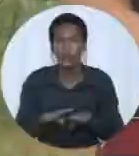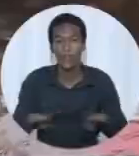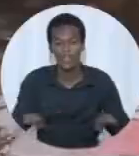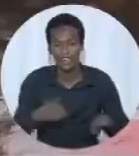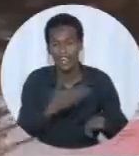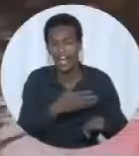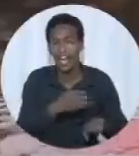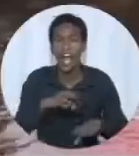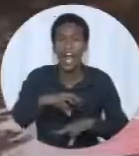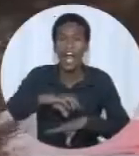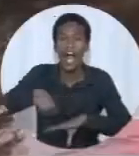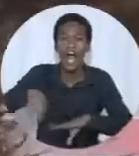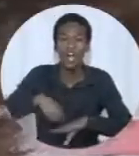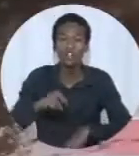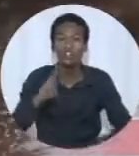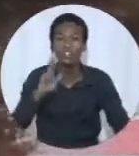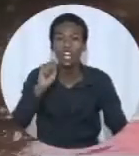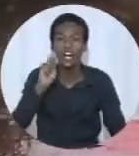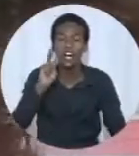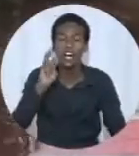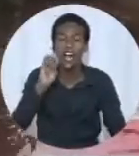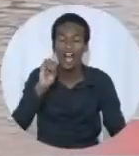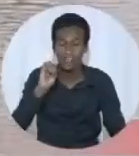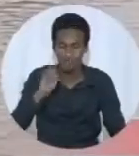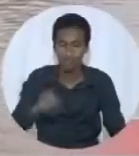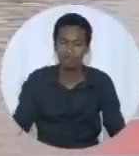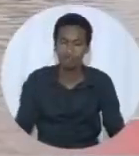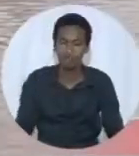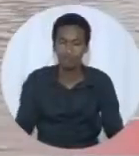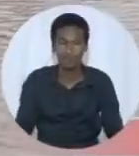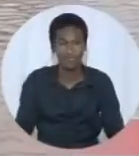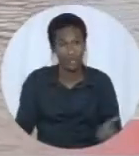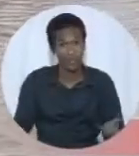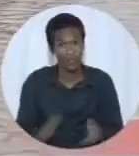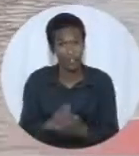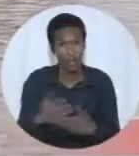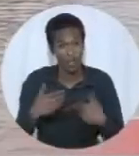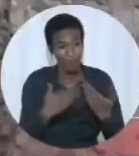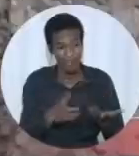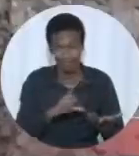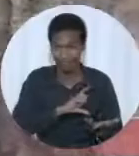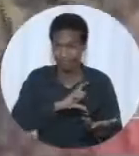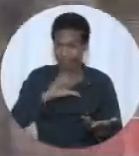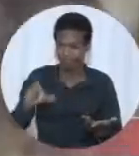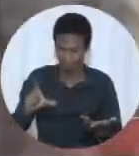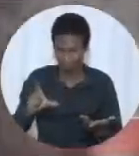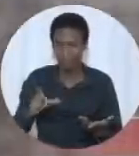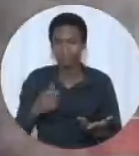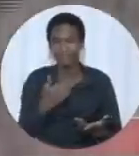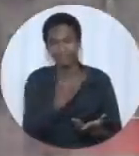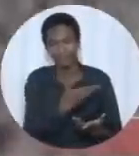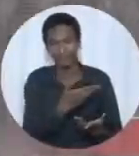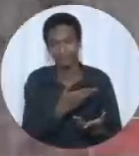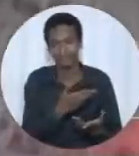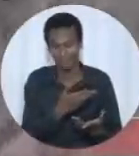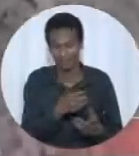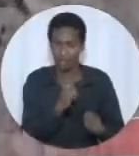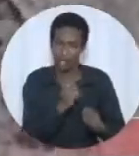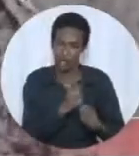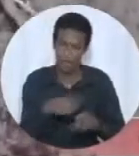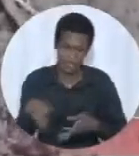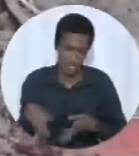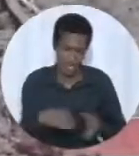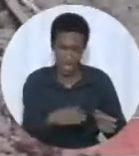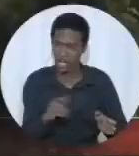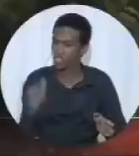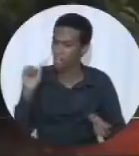anosiravo. Ho fampitomboana ny vokabary dia nomena famatsiam-bola anaovana toadrano ny eto Mahagaga. Manondraka tanimbary